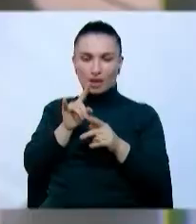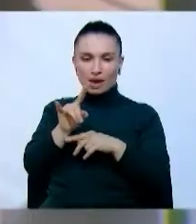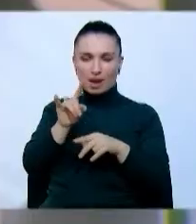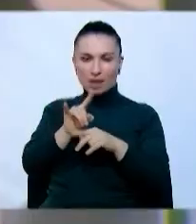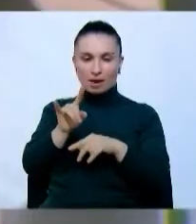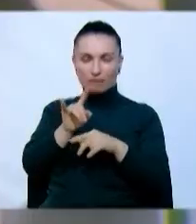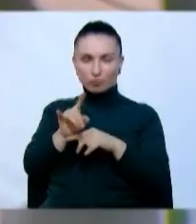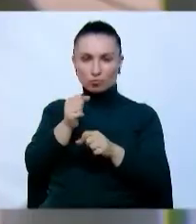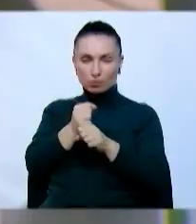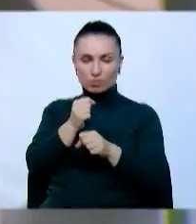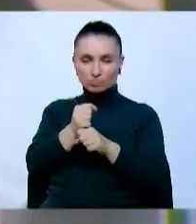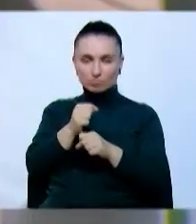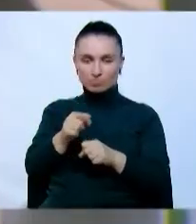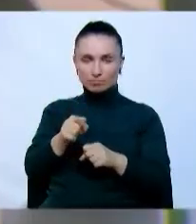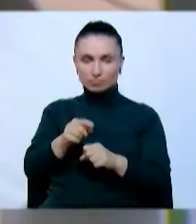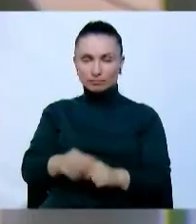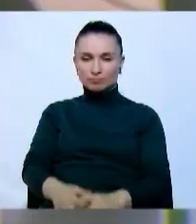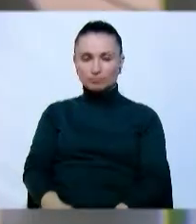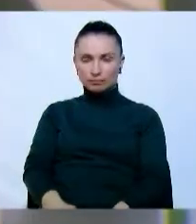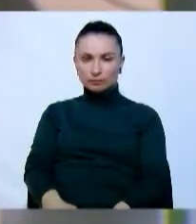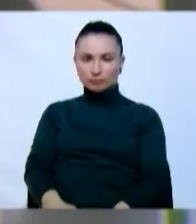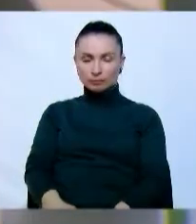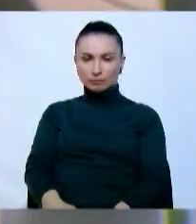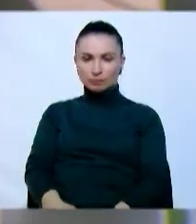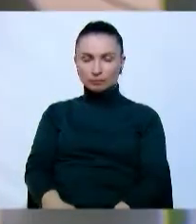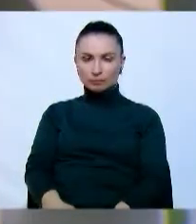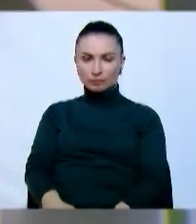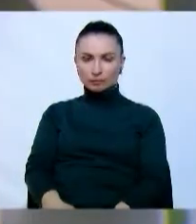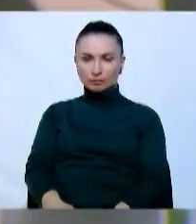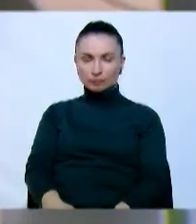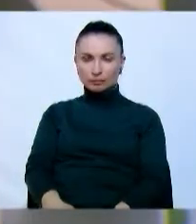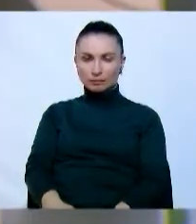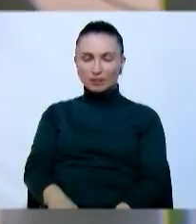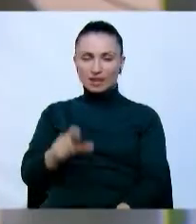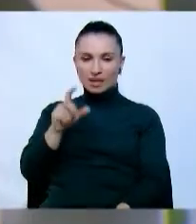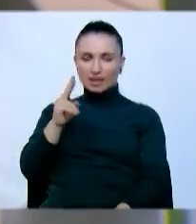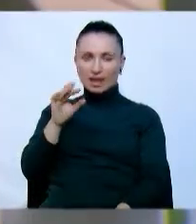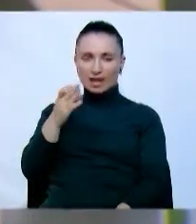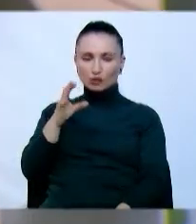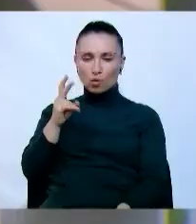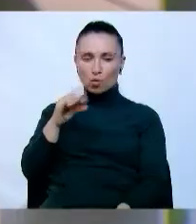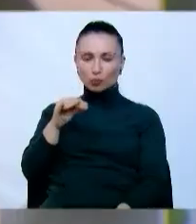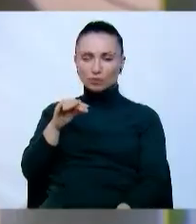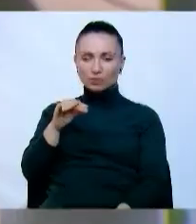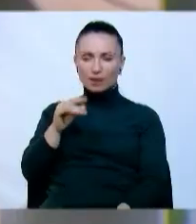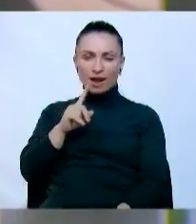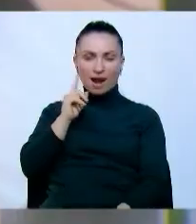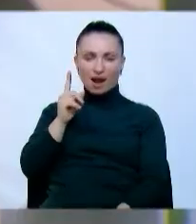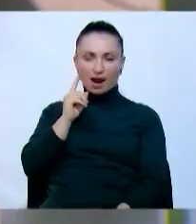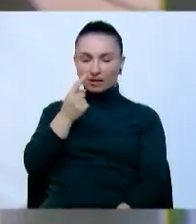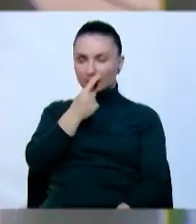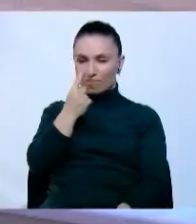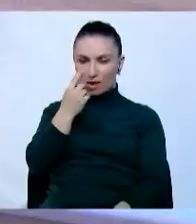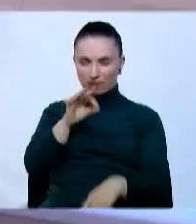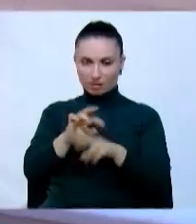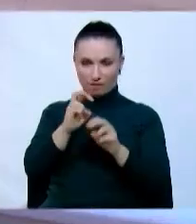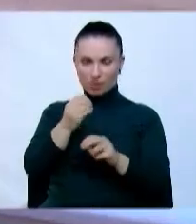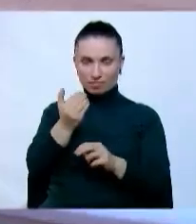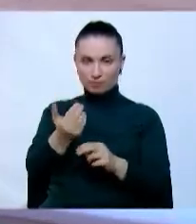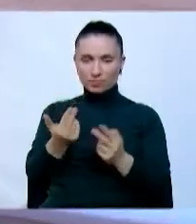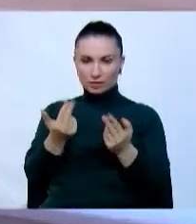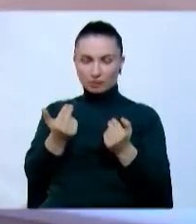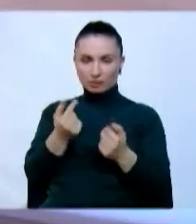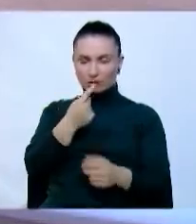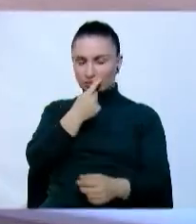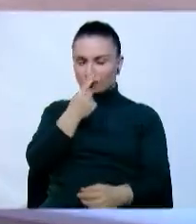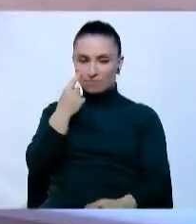ვაჩქარებთ დაბერების პროცესს. დიახ. ხელოვნურად. ანუ კერატოკონუსი გამოდის ახალგაზრდა თვალის დაავადებაა? დიახ,